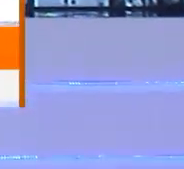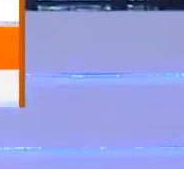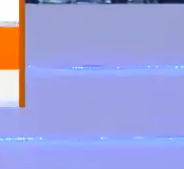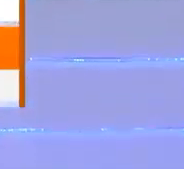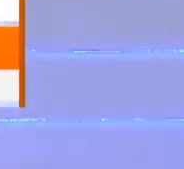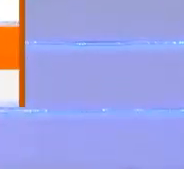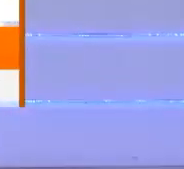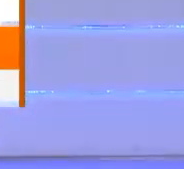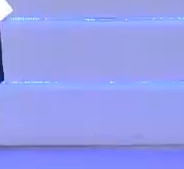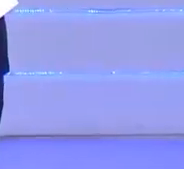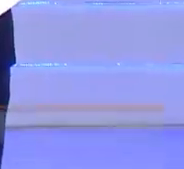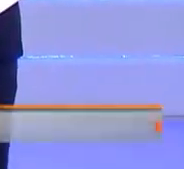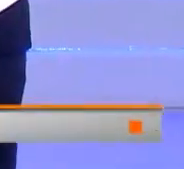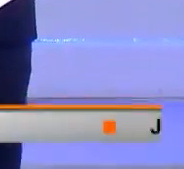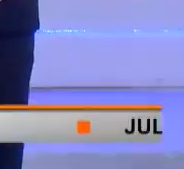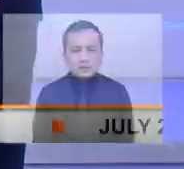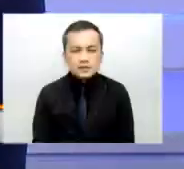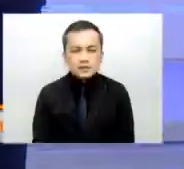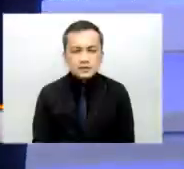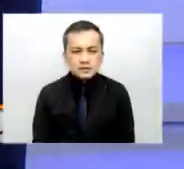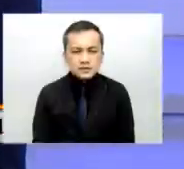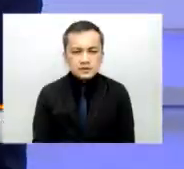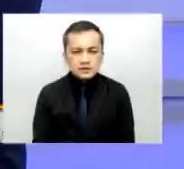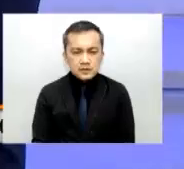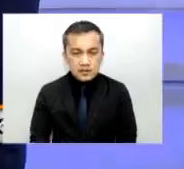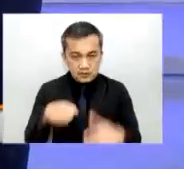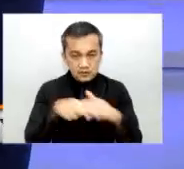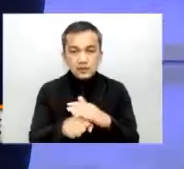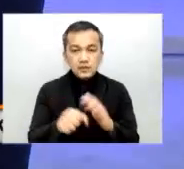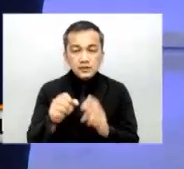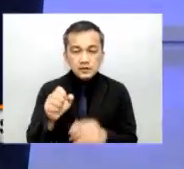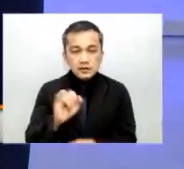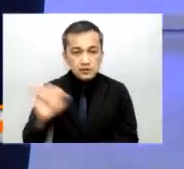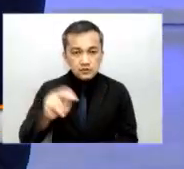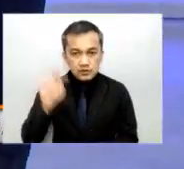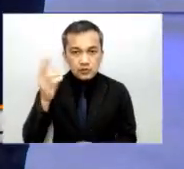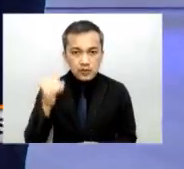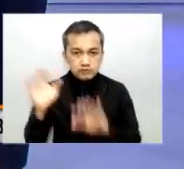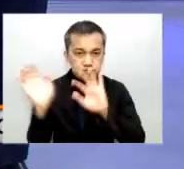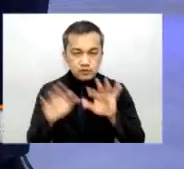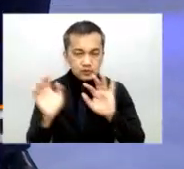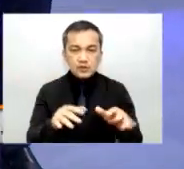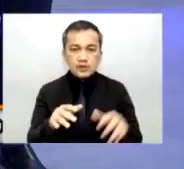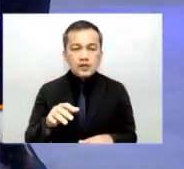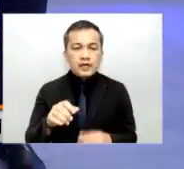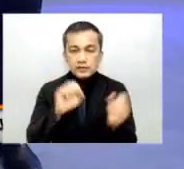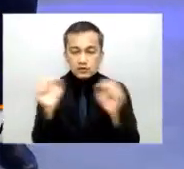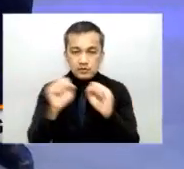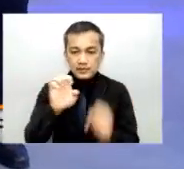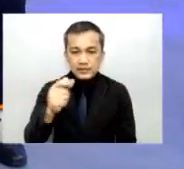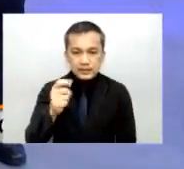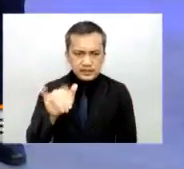Isinailalim na sa state of calamity ang Ilocos Norte. Dahil yan sa patuloy pa rin paggagupit ng bagyong Egay. Sa video na